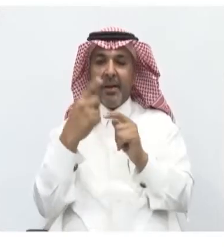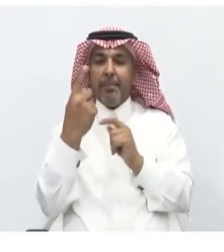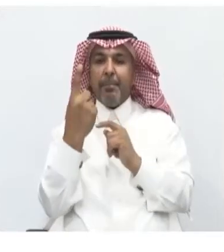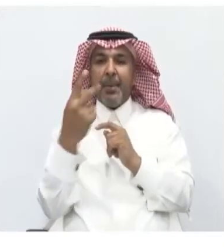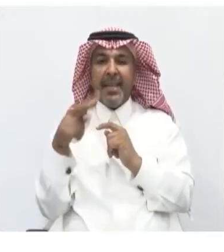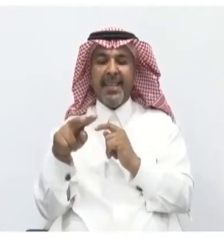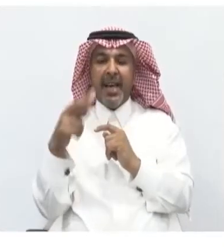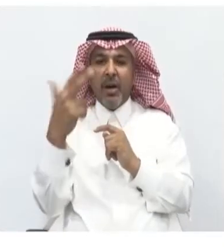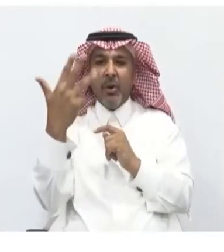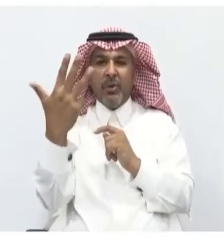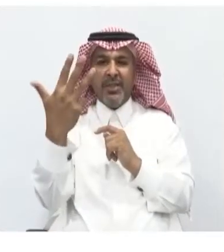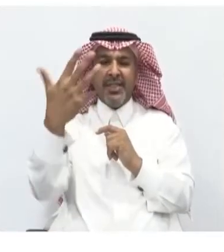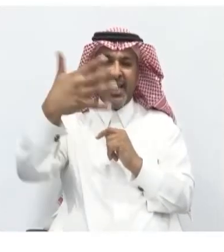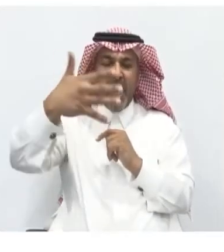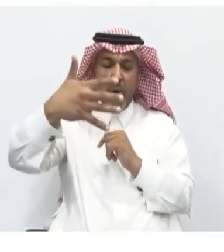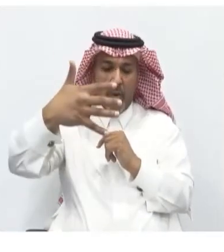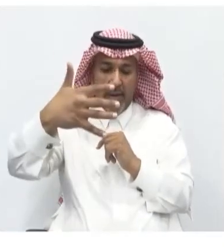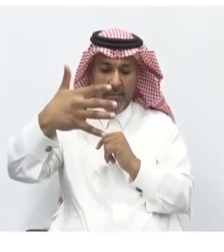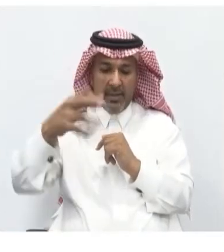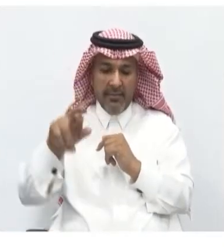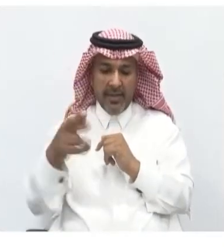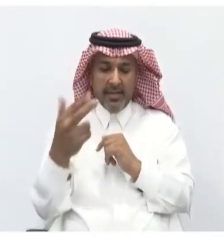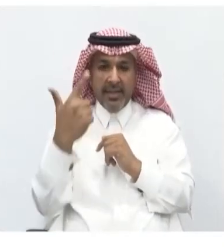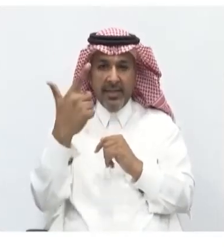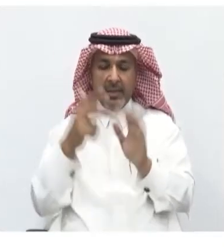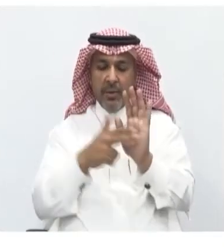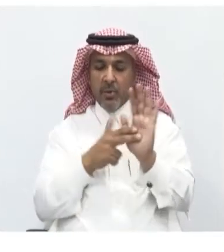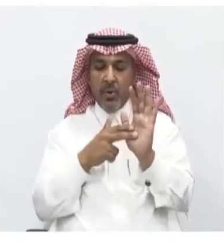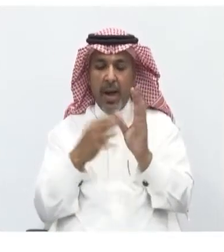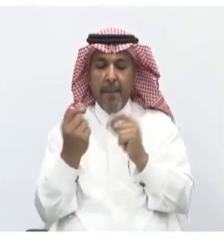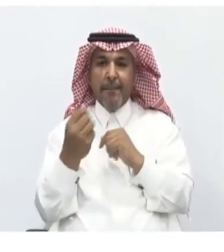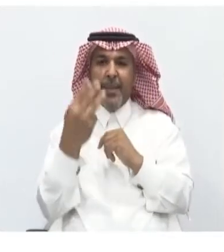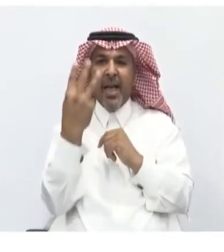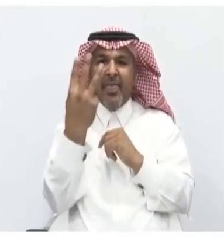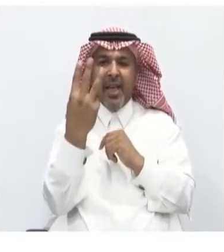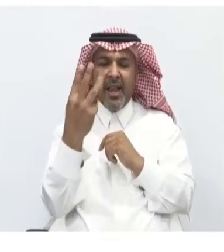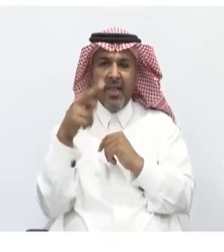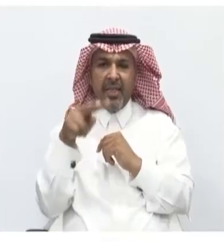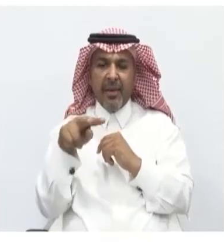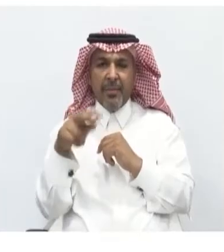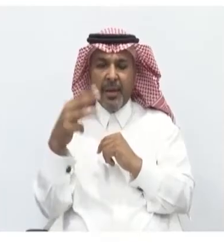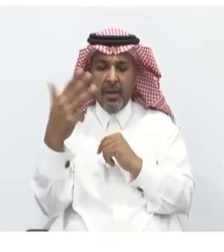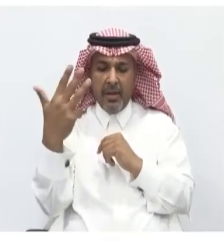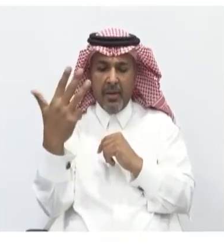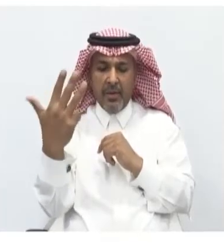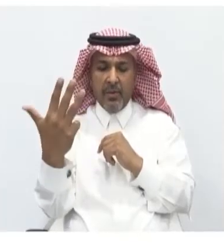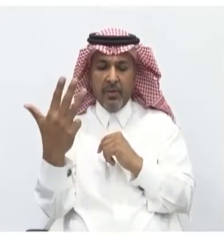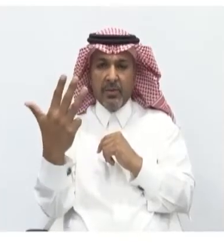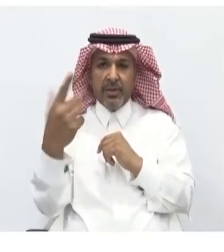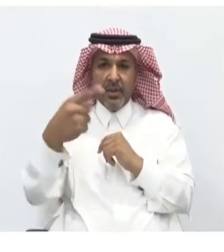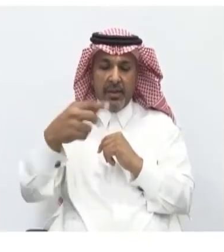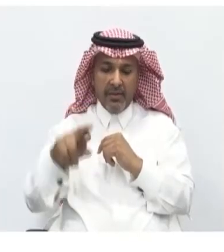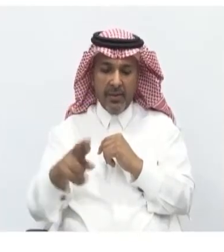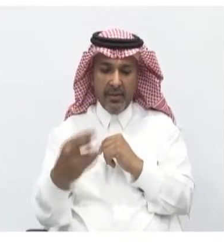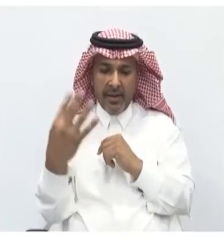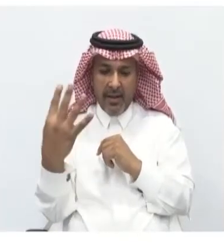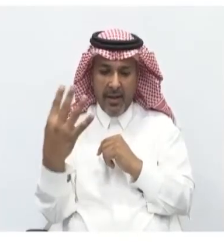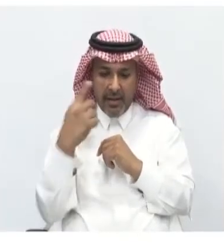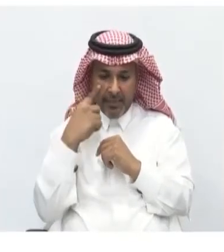الناتج لاحظ معي 319.4 غرام ماذا تشاهد